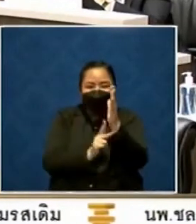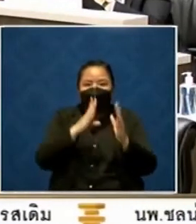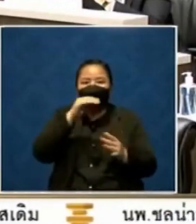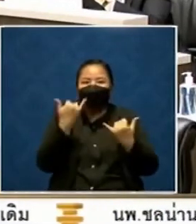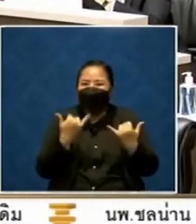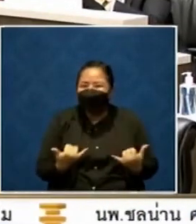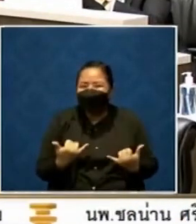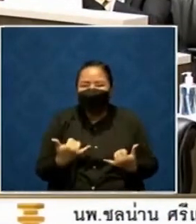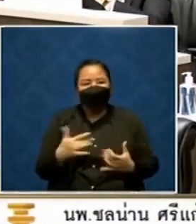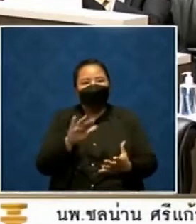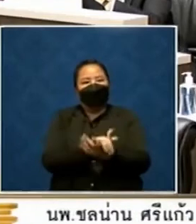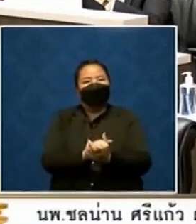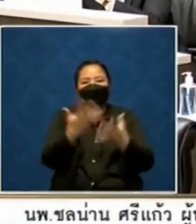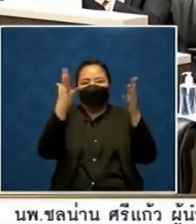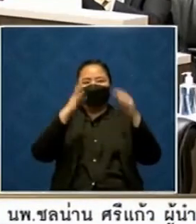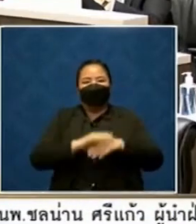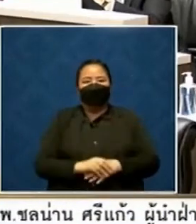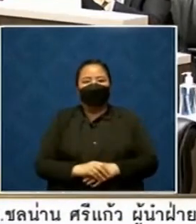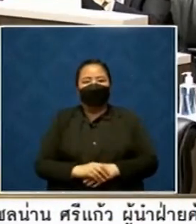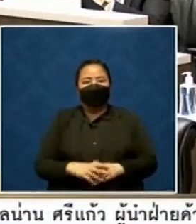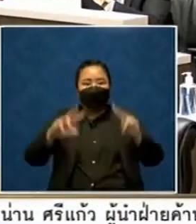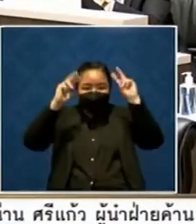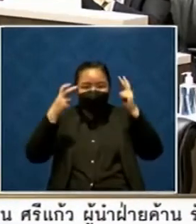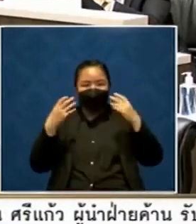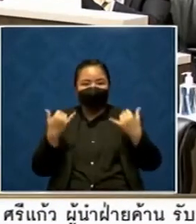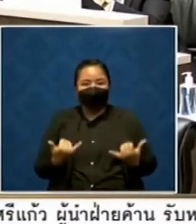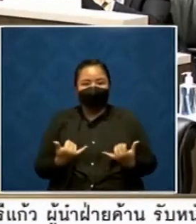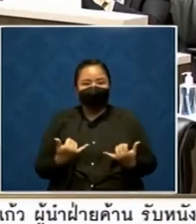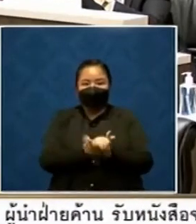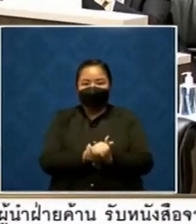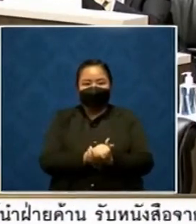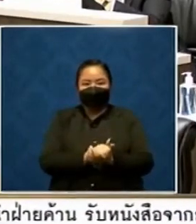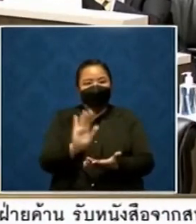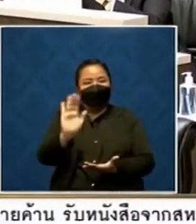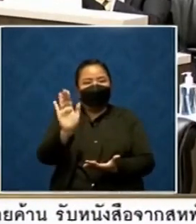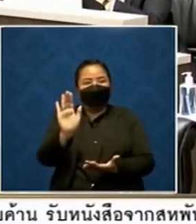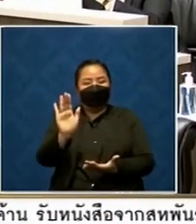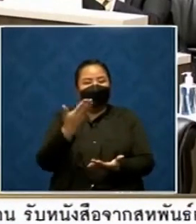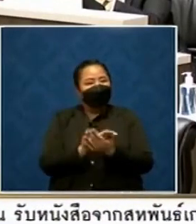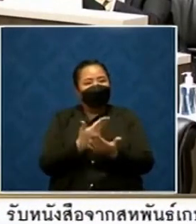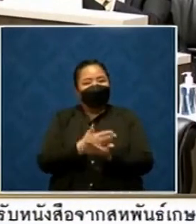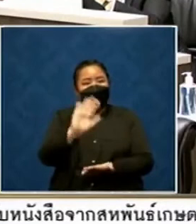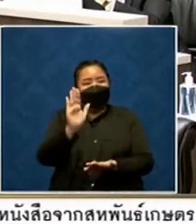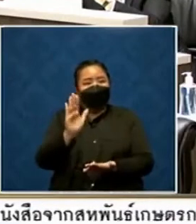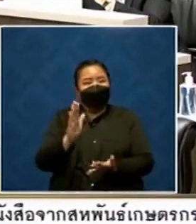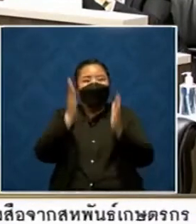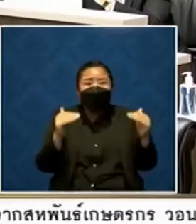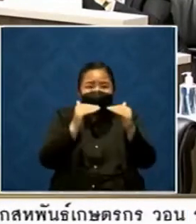ไรแล้วครูจะรู้เวลาที่บางอย่างมันเริ่มผิดเพี้ยนไปแล้วครูจะจับสังเกตให้ดีแล้วครูจะรู้ว่าครูจะสู้ยังไง